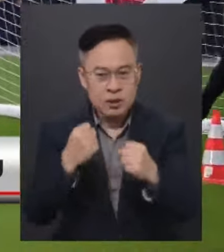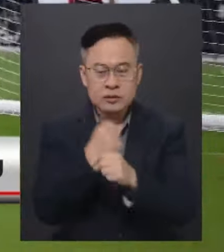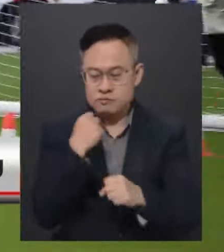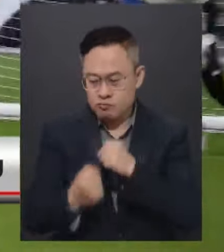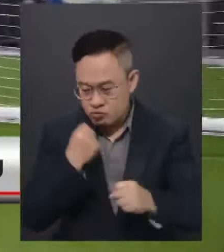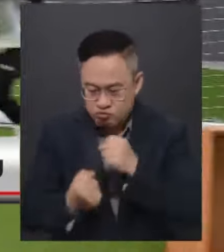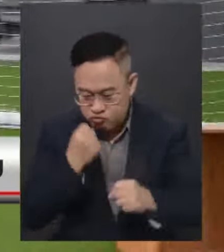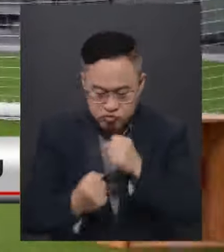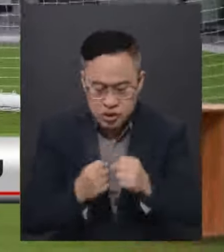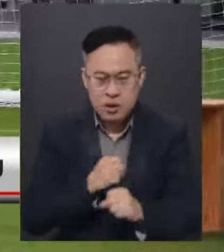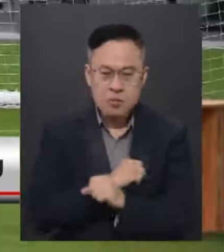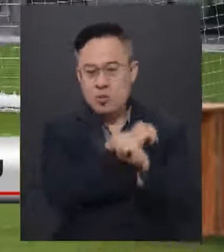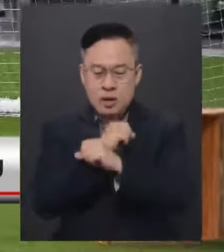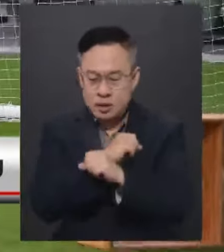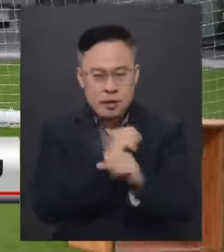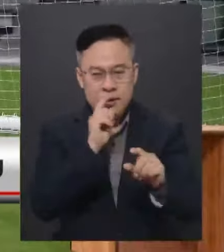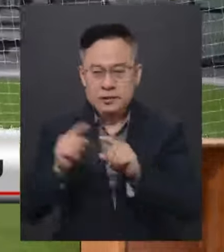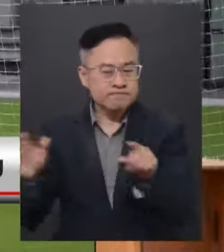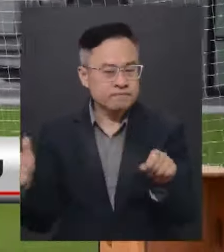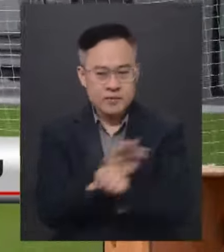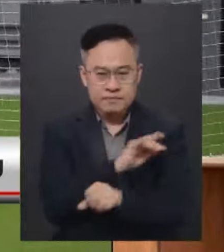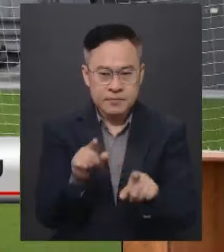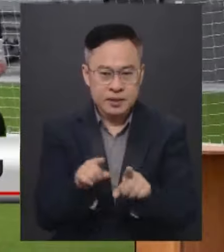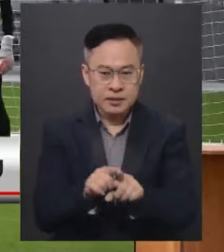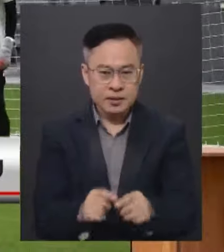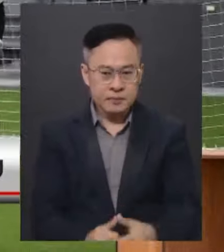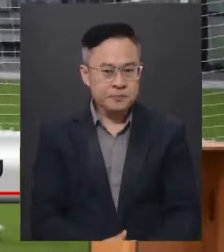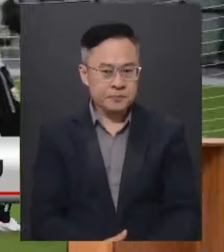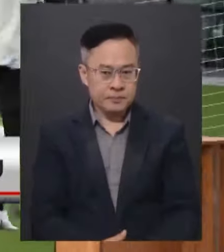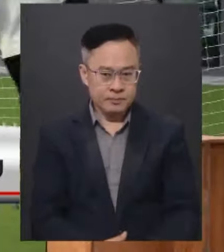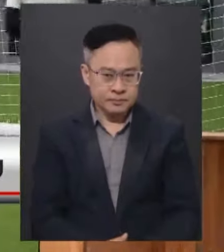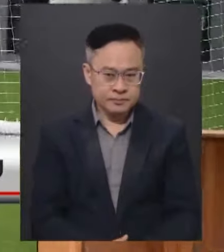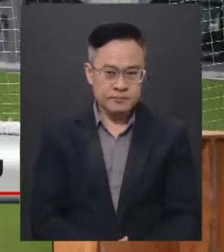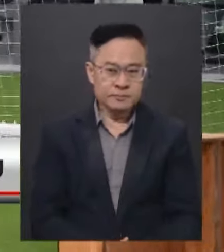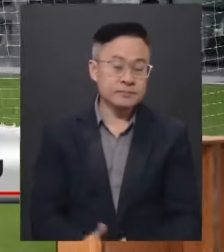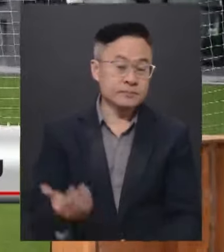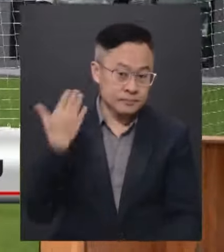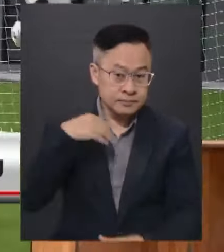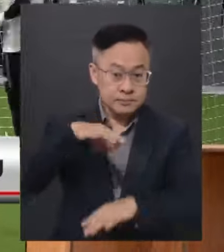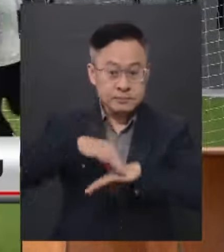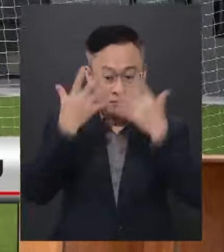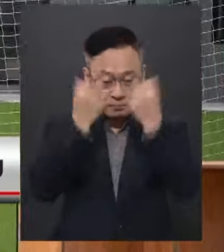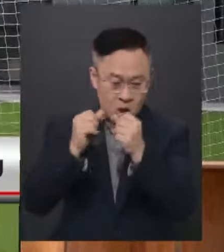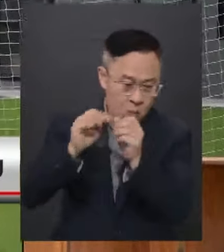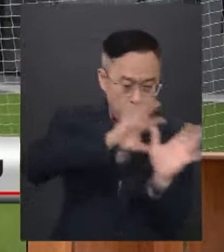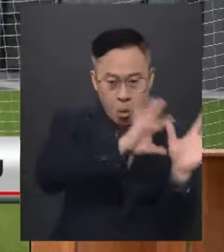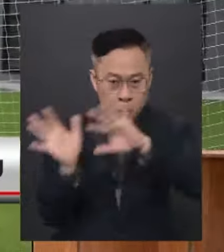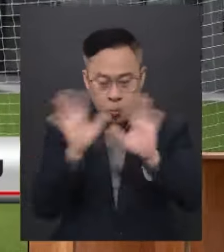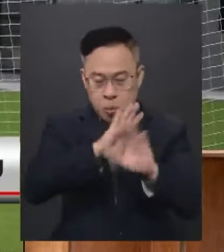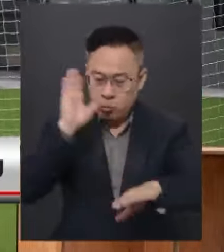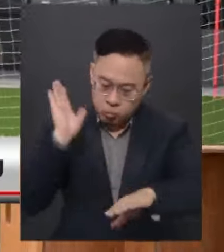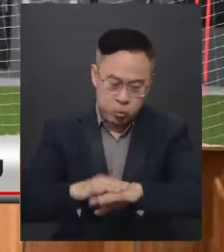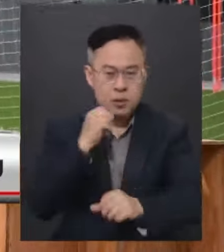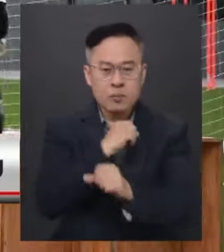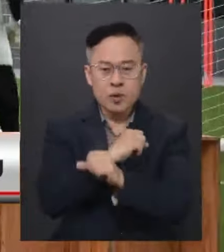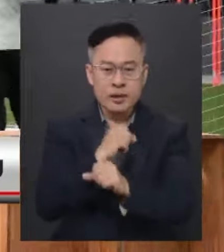นี่ปฏิวัตก็กะไว้นะฮะก็เนัดที่แล้วนี่ก็โอ้โหเหนียวหนึบเลยอซุปเปอร์เซฟไปหลายช็อตแล้วก็หวังว่าเกมที่